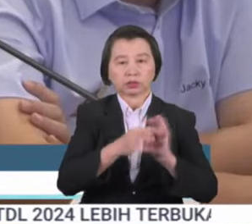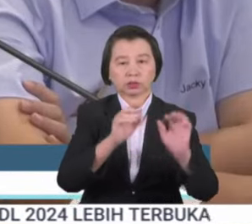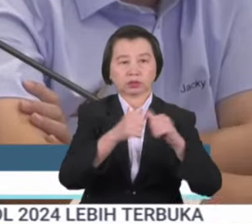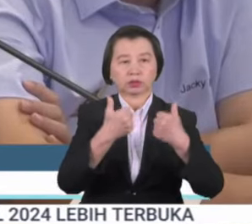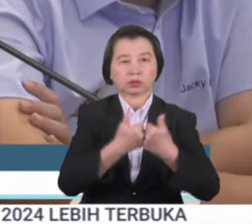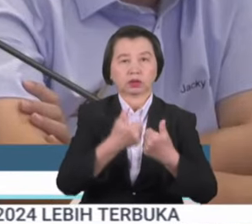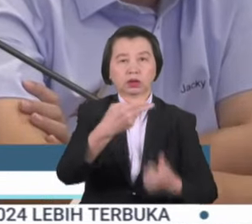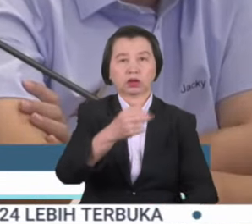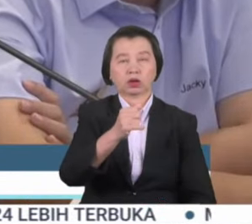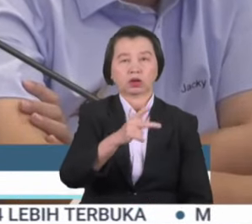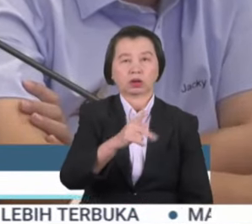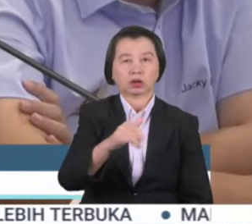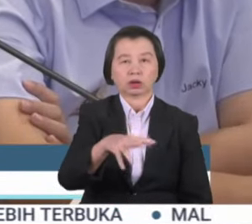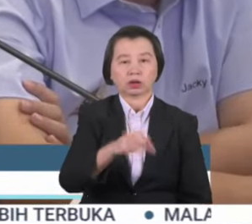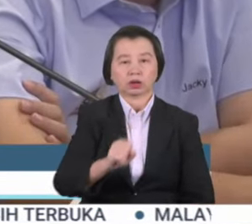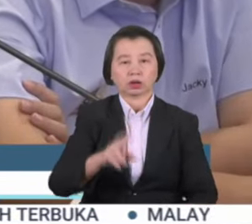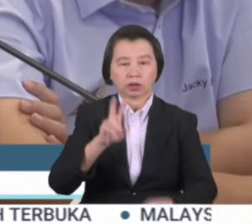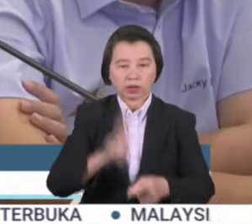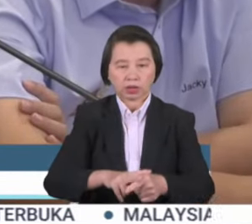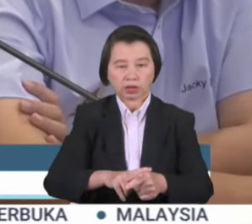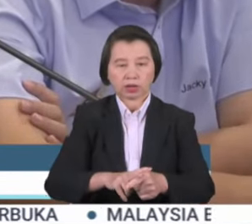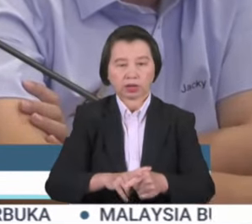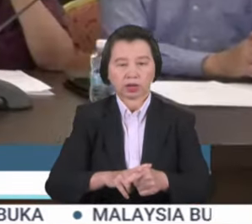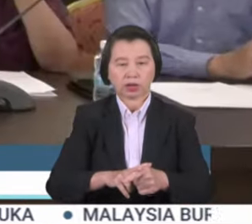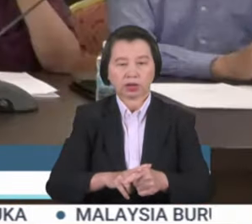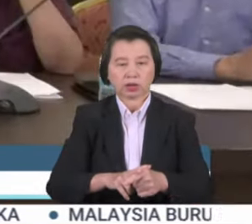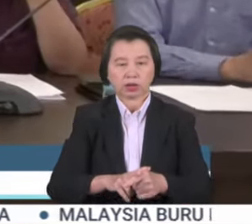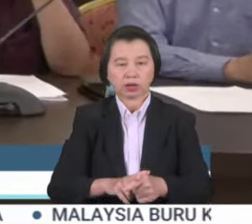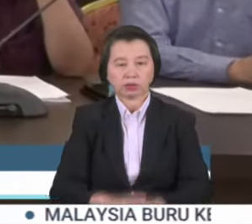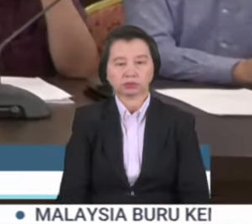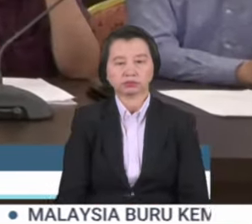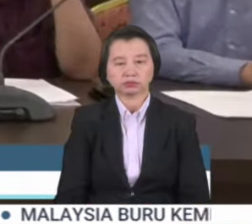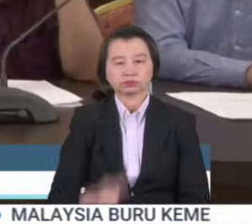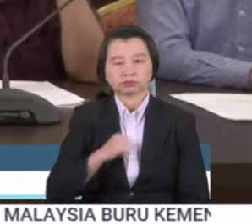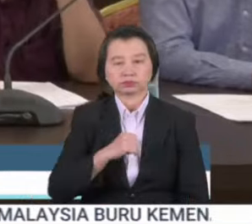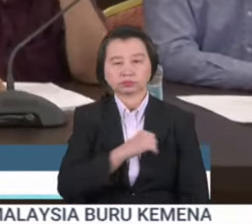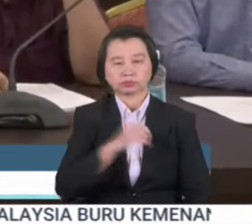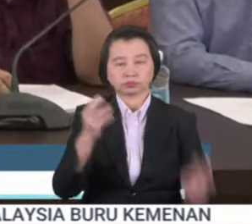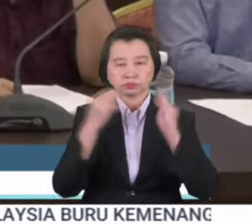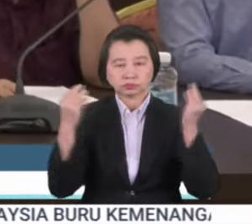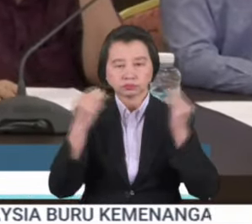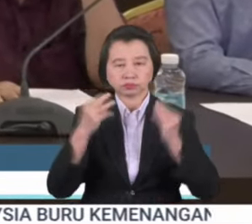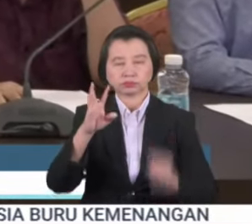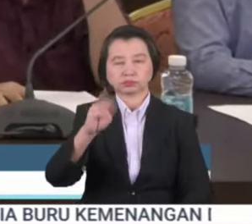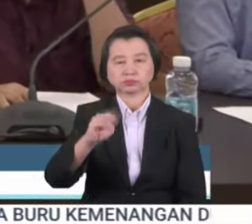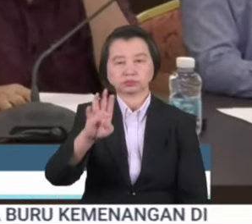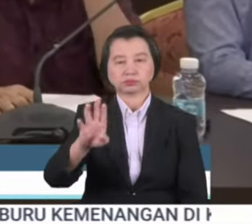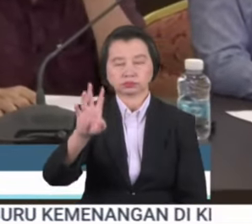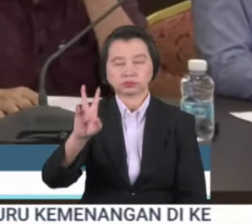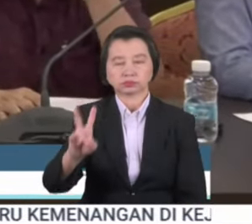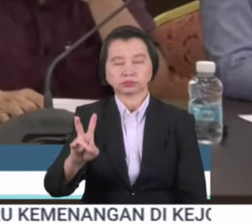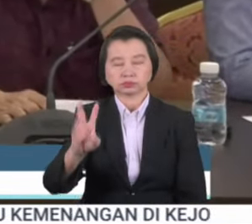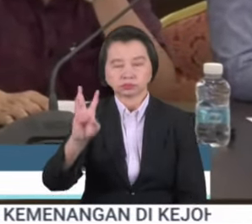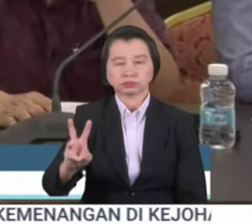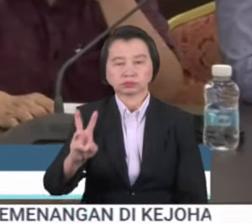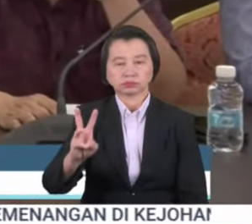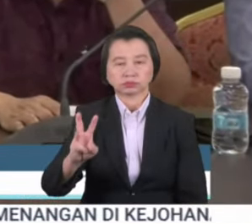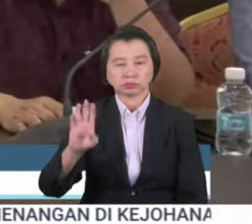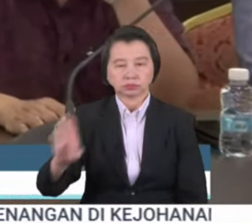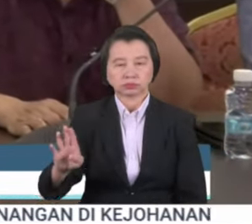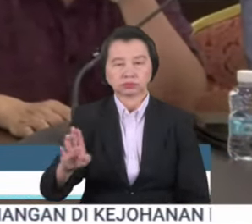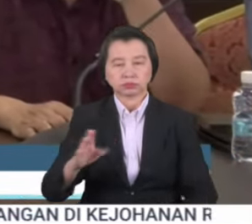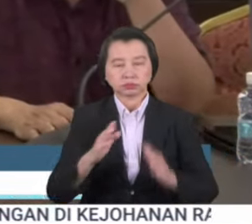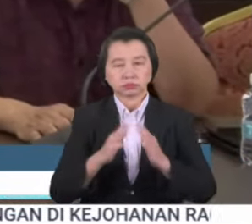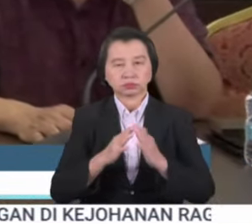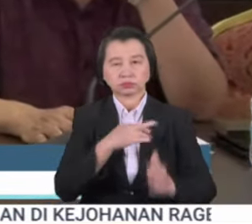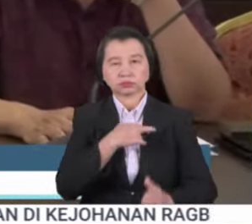Persatuan Hokkien Klang di Dewan Hokkien Klang. Ahli Majlis N46B Majlis Bandaraya